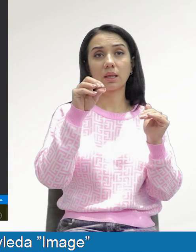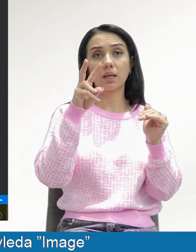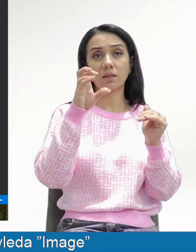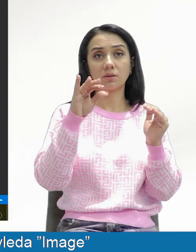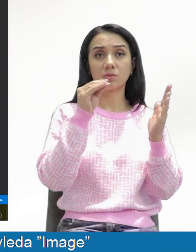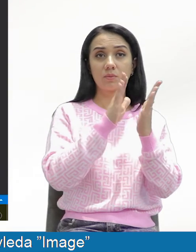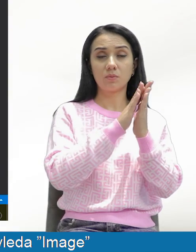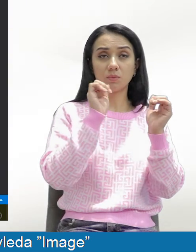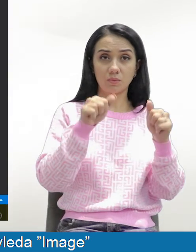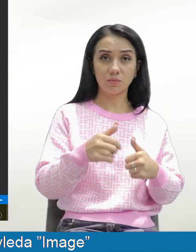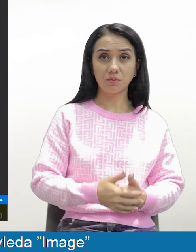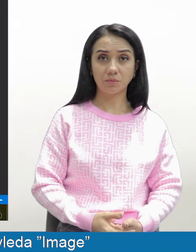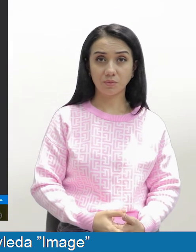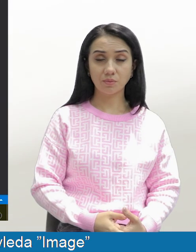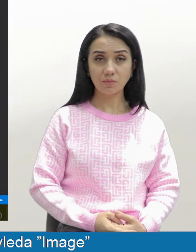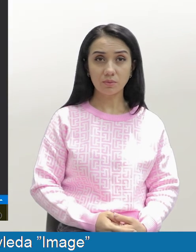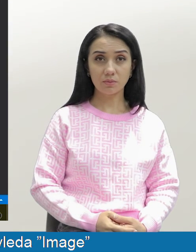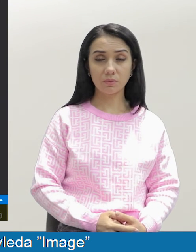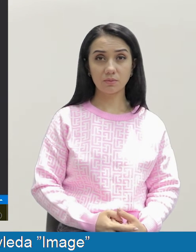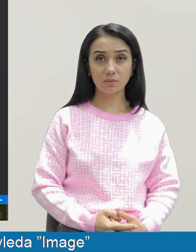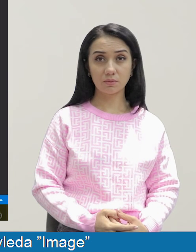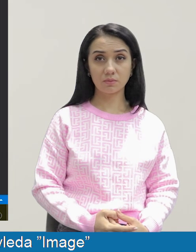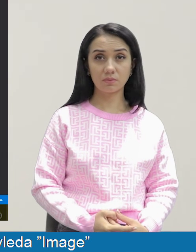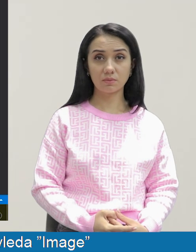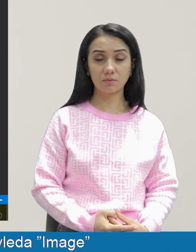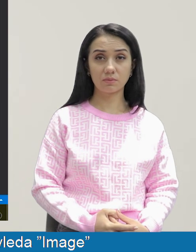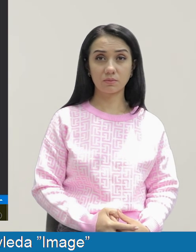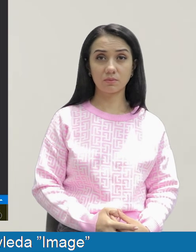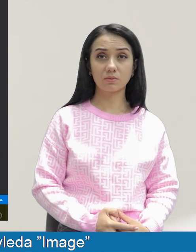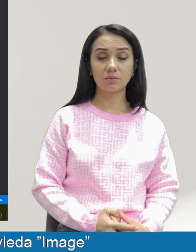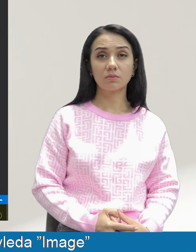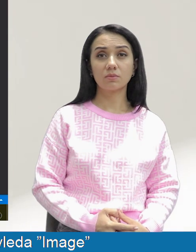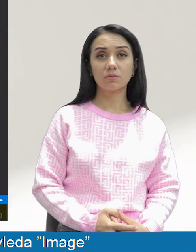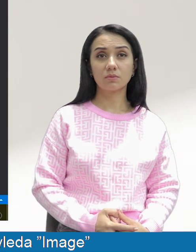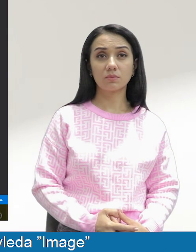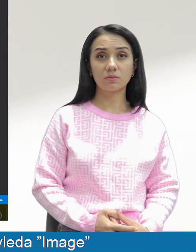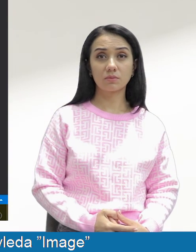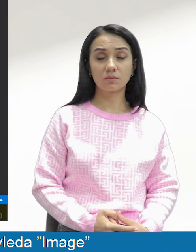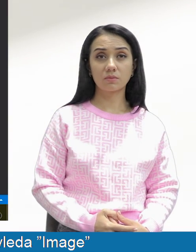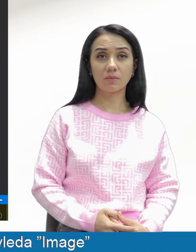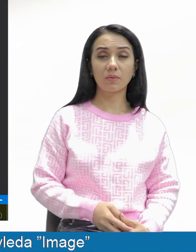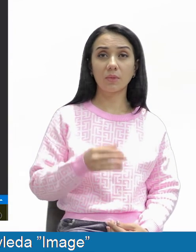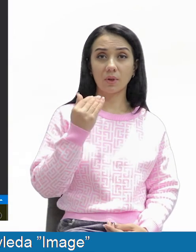ekan mana. Tushunarli? Hozir mana display style'da